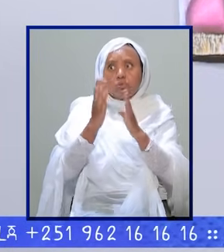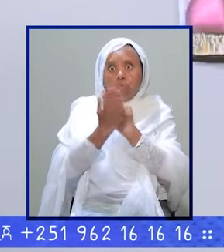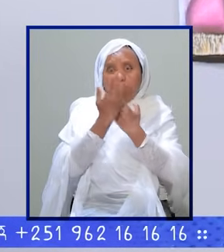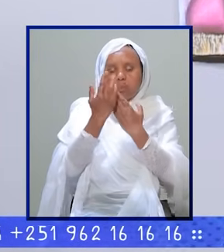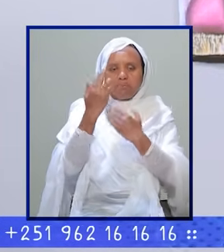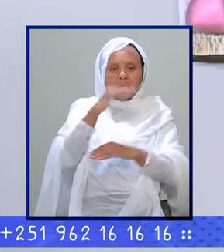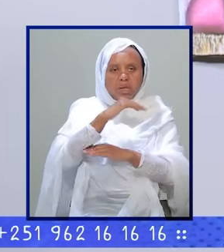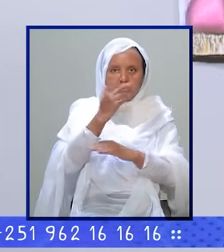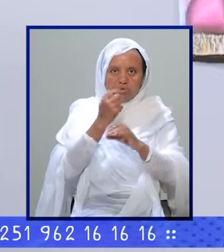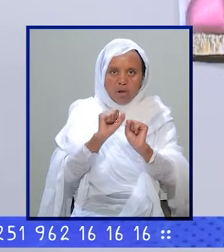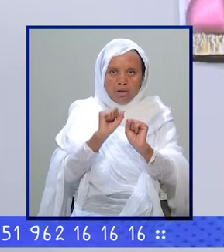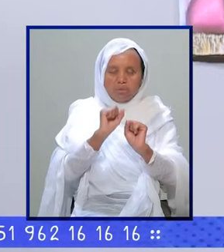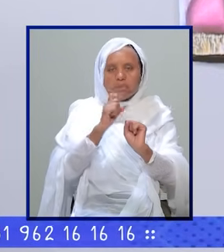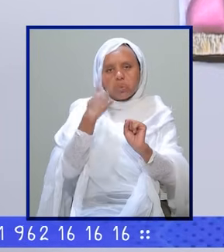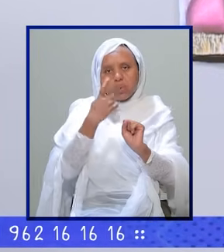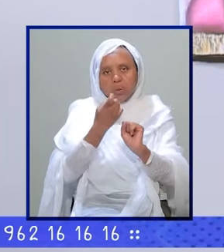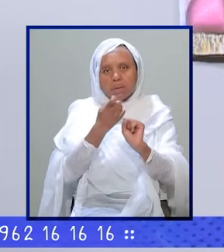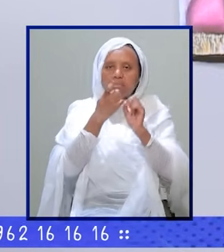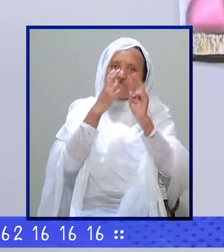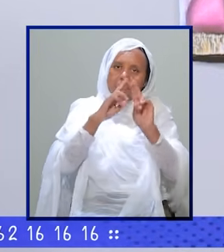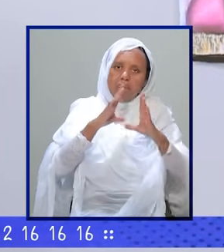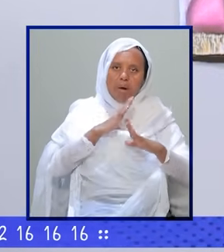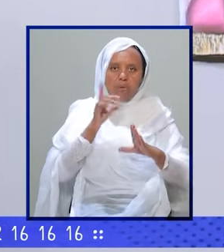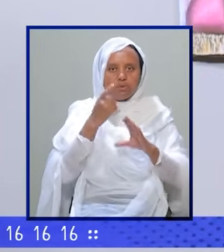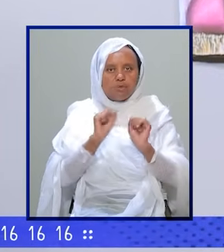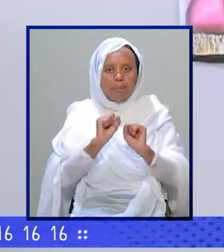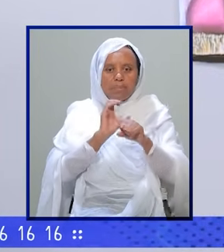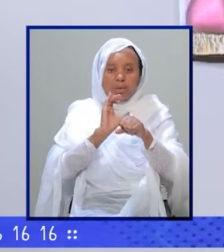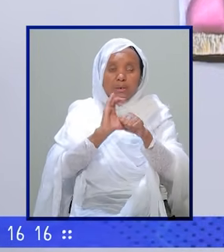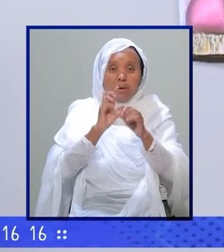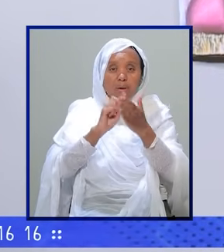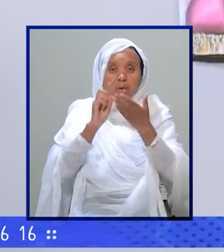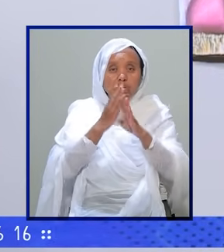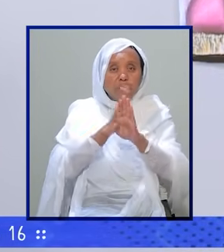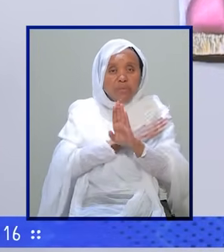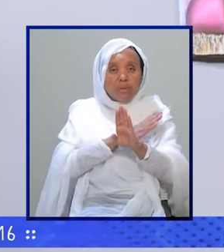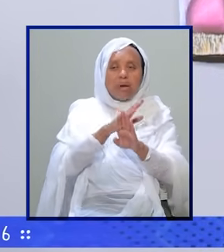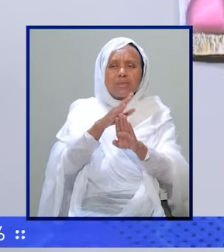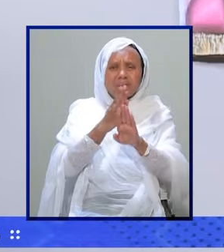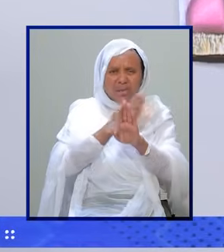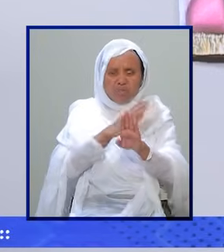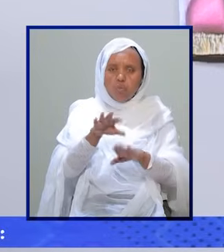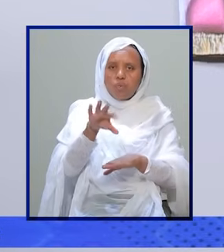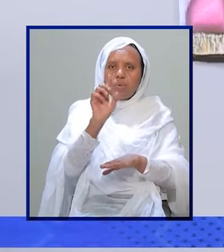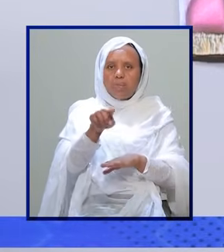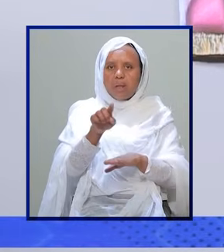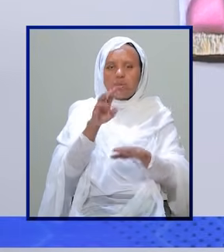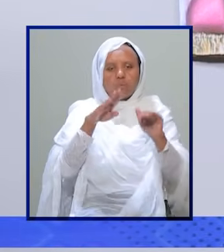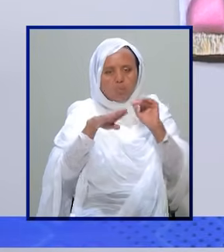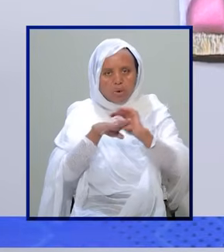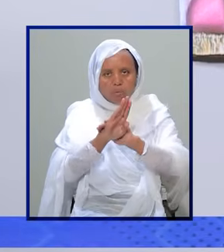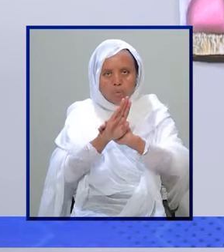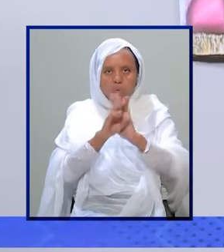ይችላል፣ ከሰዓትም ሊሆን ይችላል፣ ዘወትር ቀን ሊሆን ይችላል፣ ክብረ በዓል ሊሆን ይችላል። ቤተክርስቲያን ከቅዳሴው በፊት አስቀድሞ ይገኛል። ውስጥ